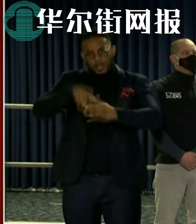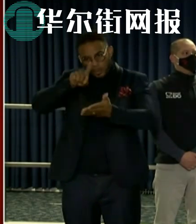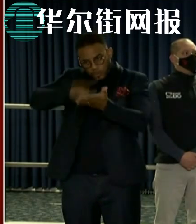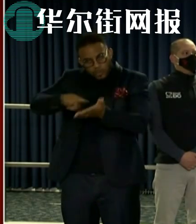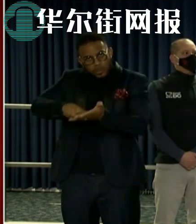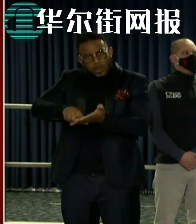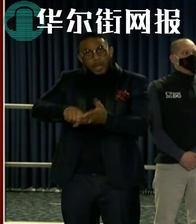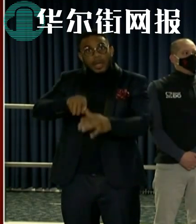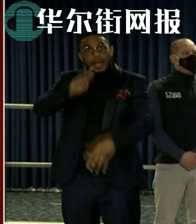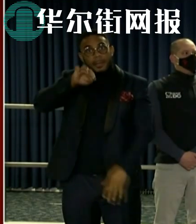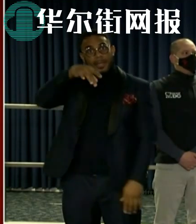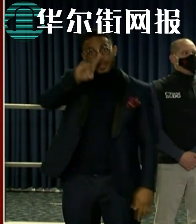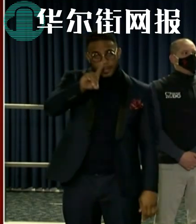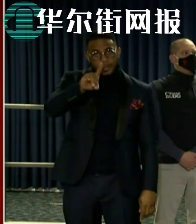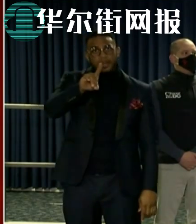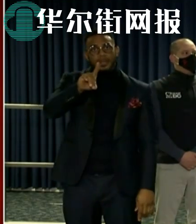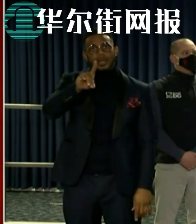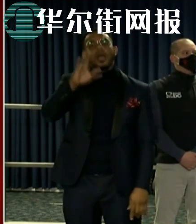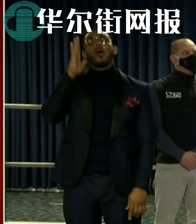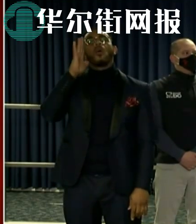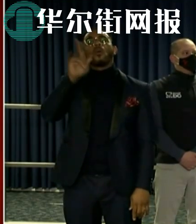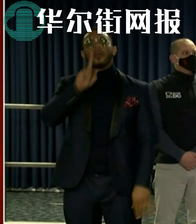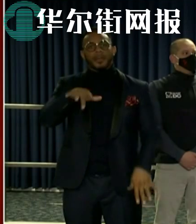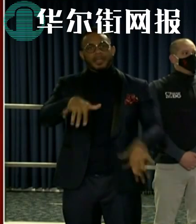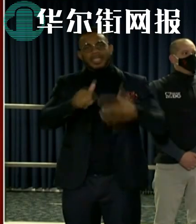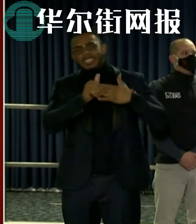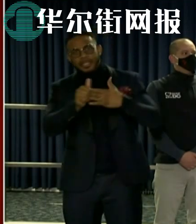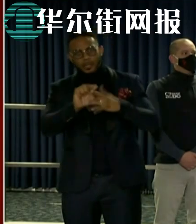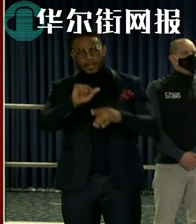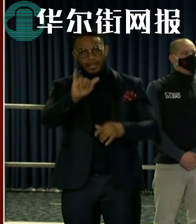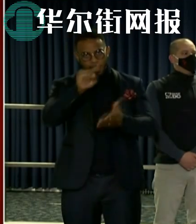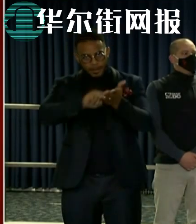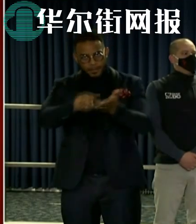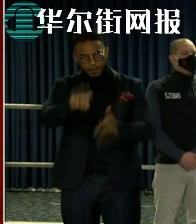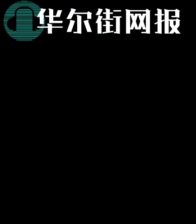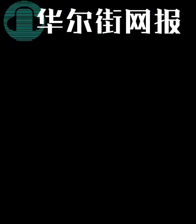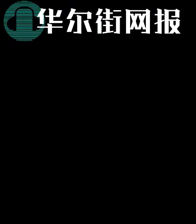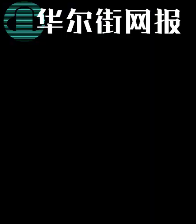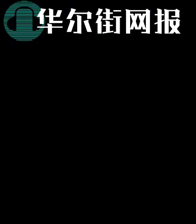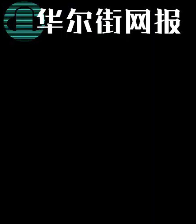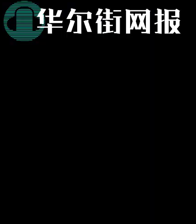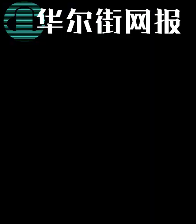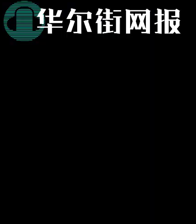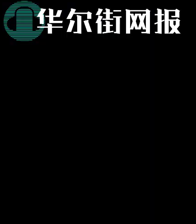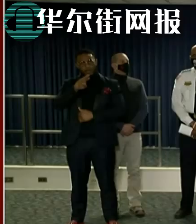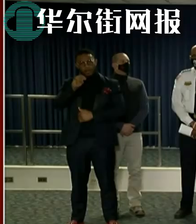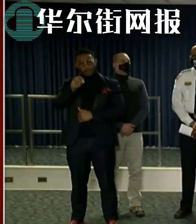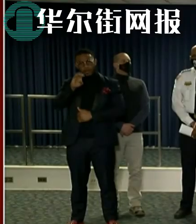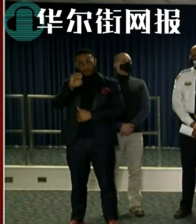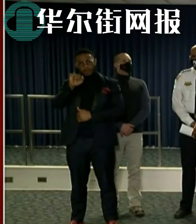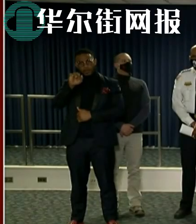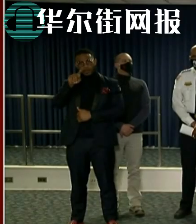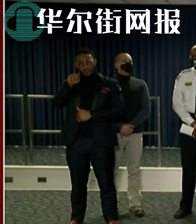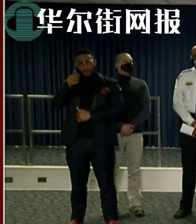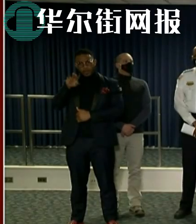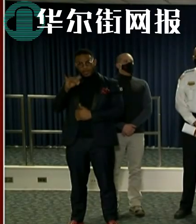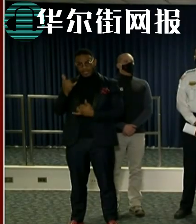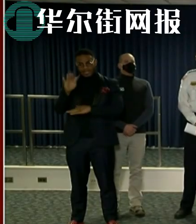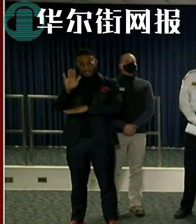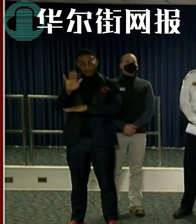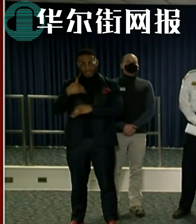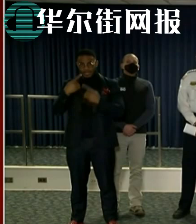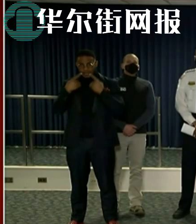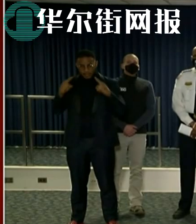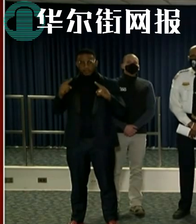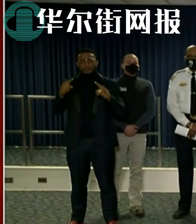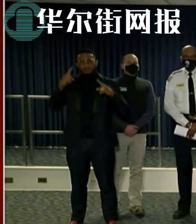警察负责的，这是一支由国会控制的2000人部队，专门负责保护占地126英亩的国会广场。由